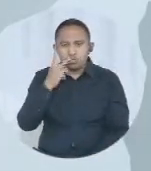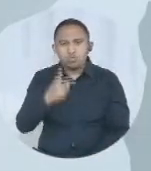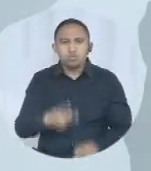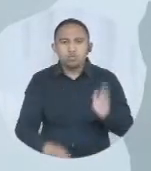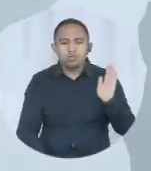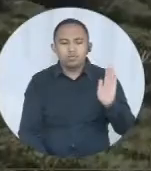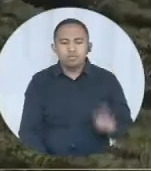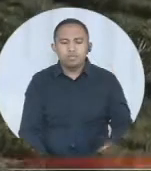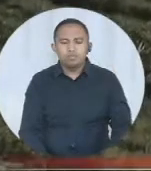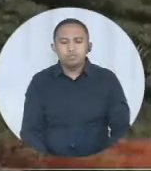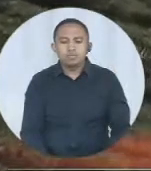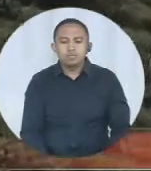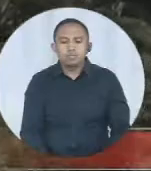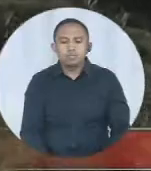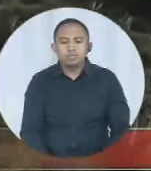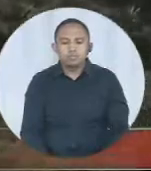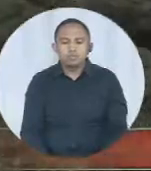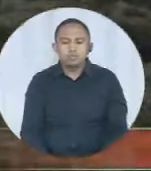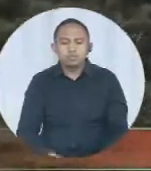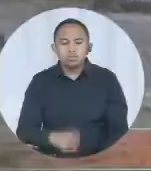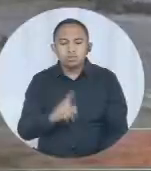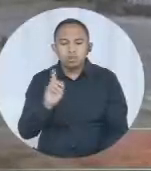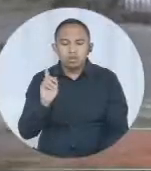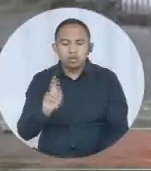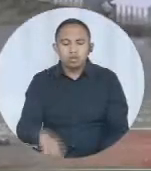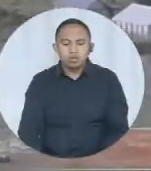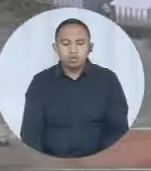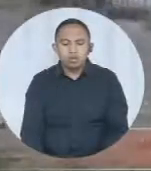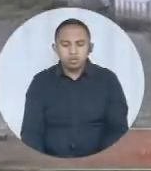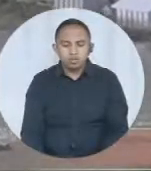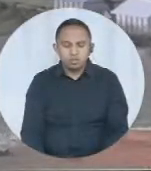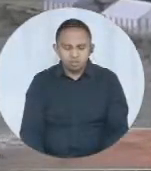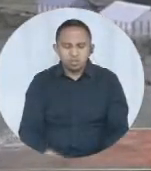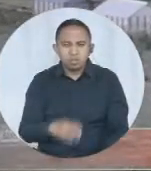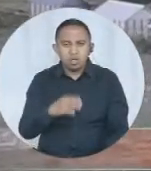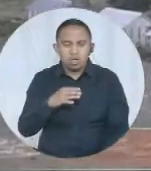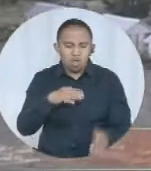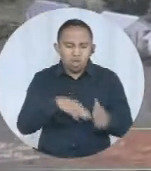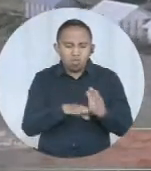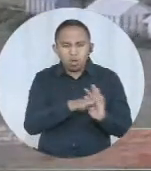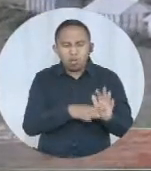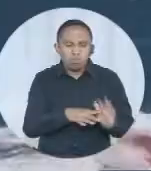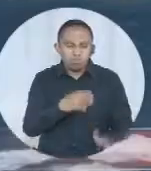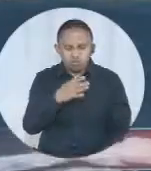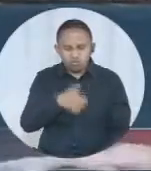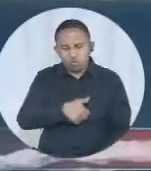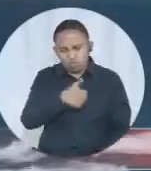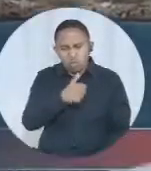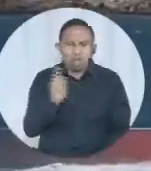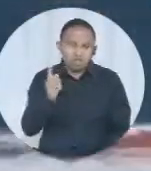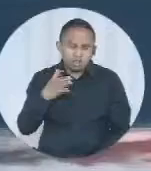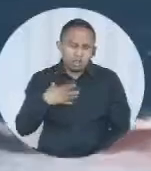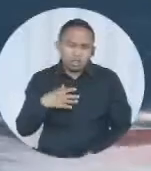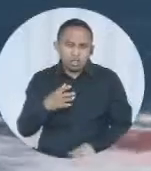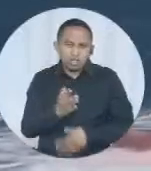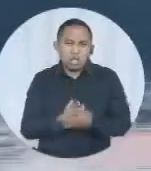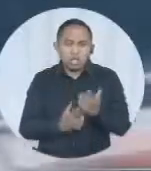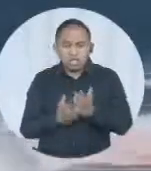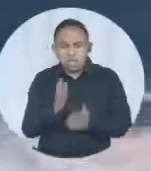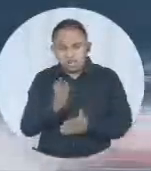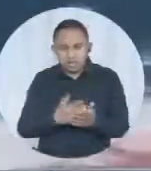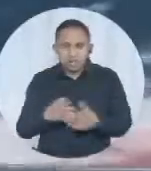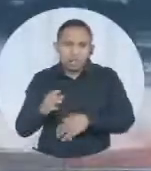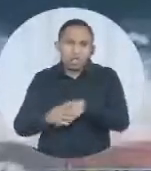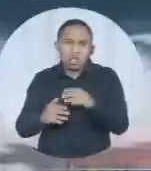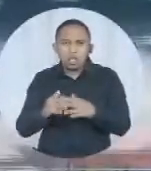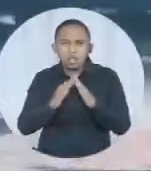izay. Isan'ireo tanàn-dehibe anatanterahana ny velorano faraika amin'ny 10 ny filoham-pirenena ny faritra nosy na amin'ny fanorenana tanàna